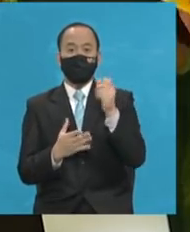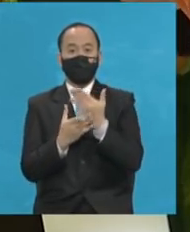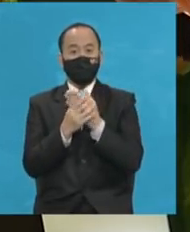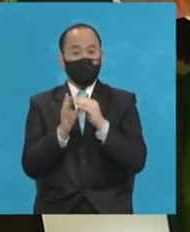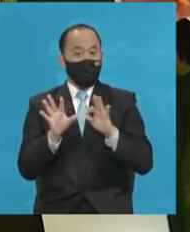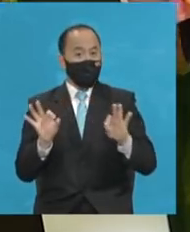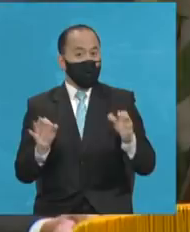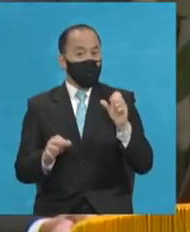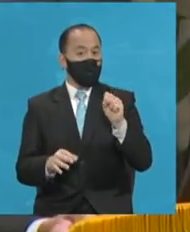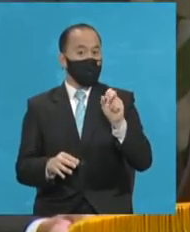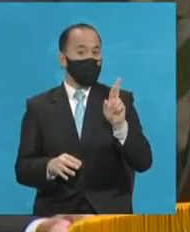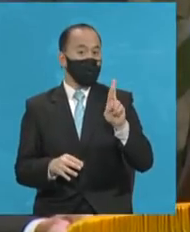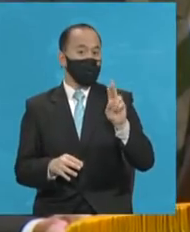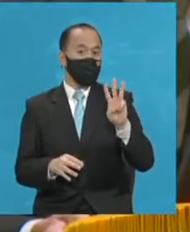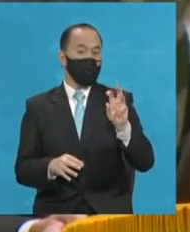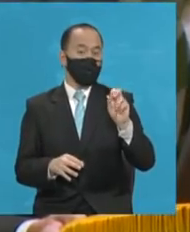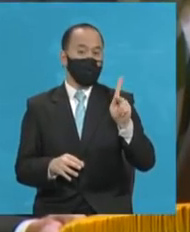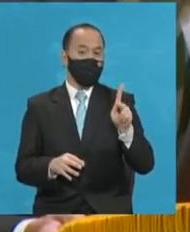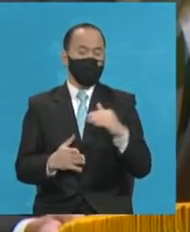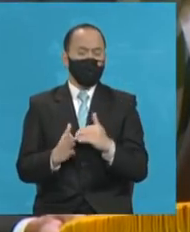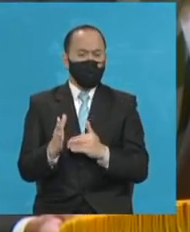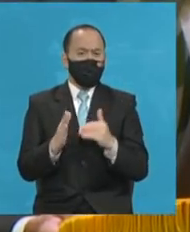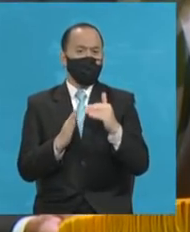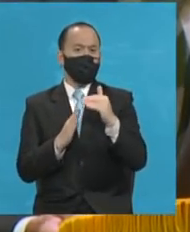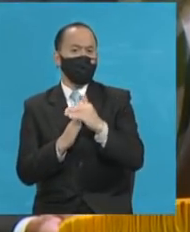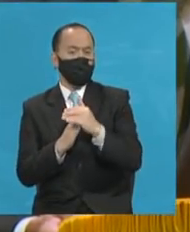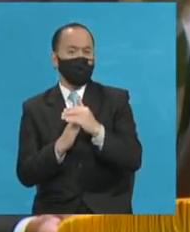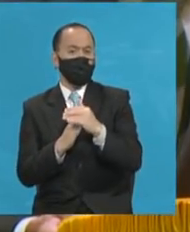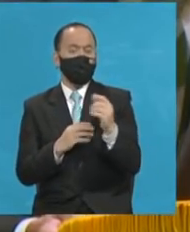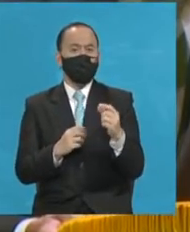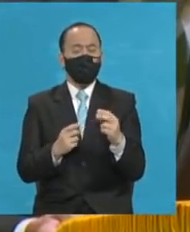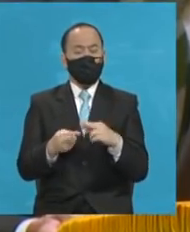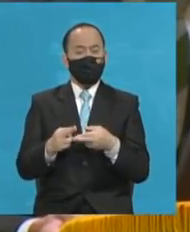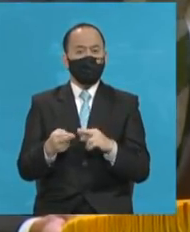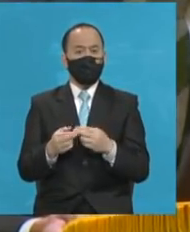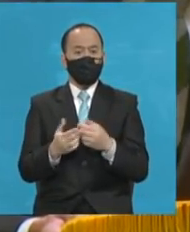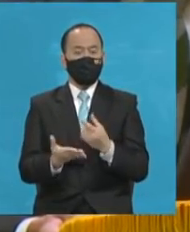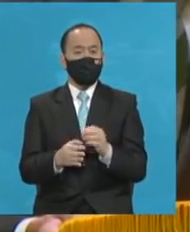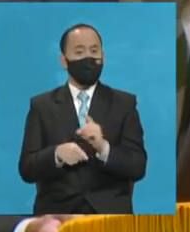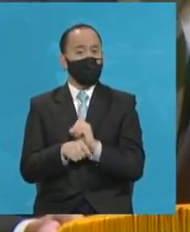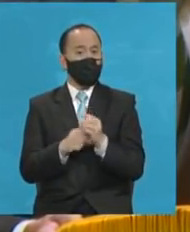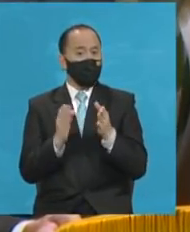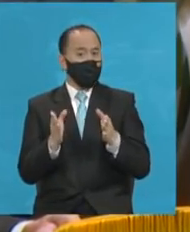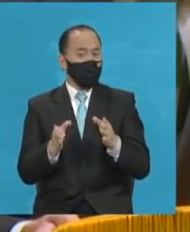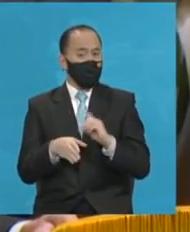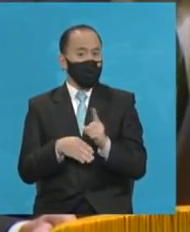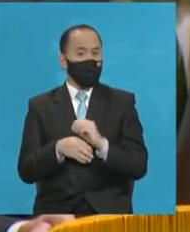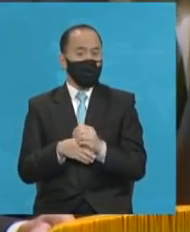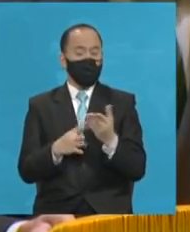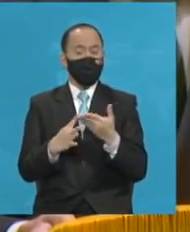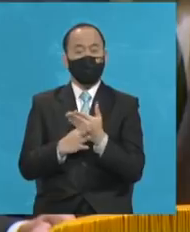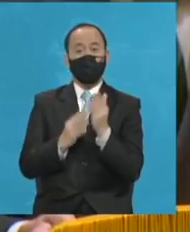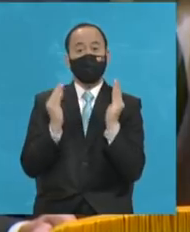Serawak dalam meningkatkan kesalinghubungan perdagangan diantara